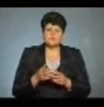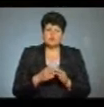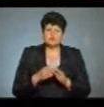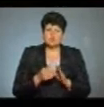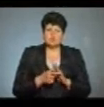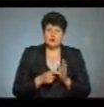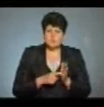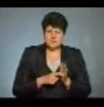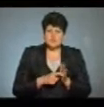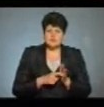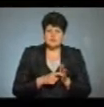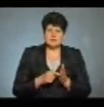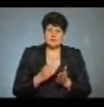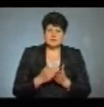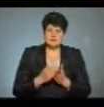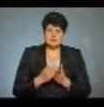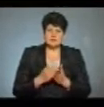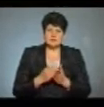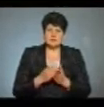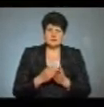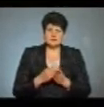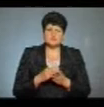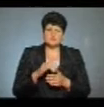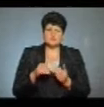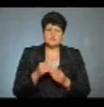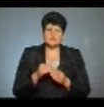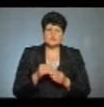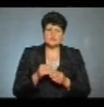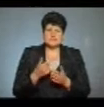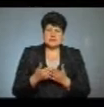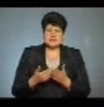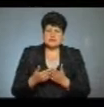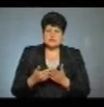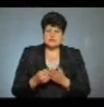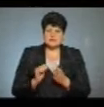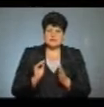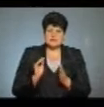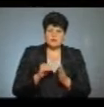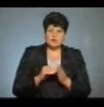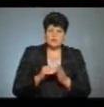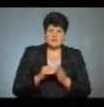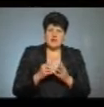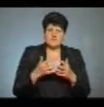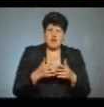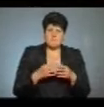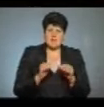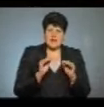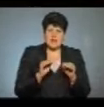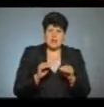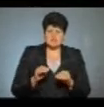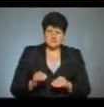кабінеті розкрапування зразочків відбувається і встановлення їх в апарат-амплифікатор.